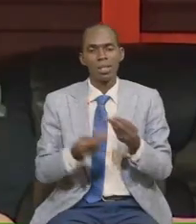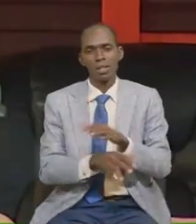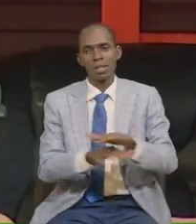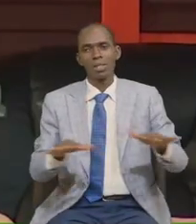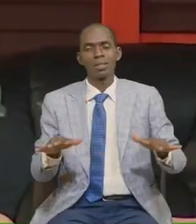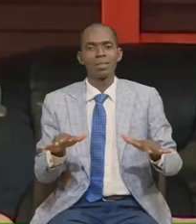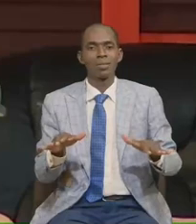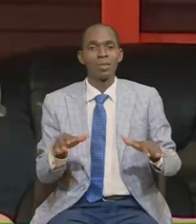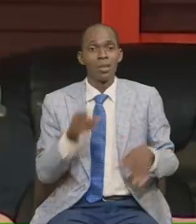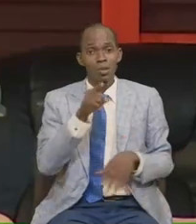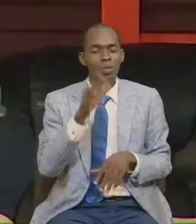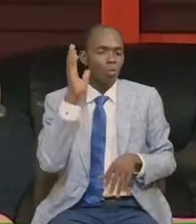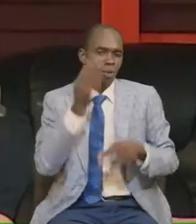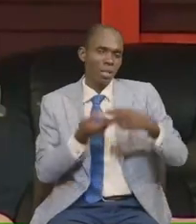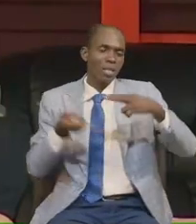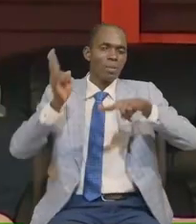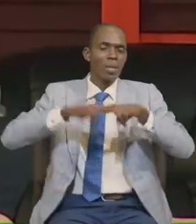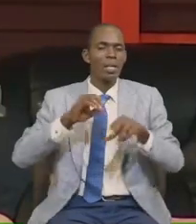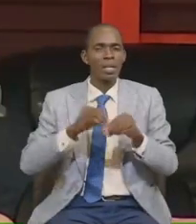Tu vas couvrir le pays.